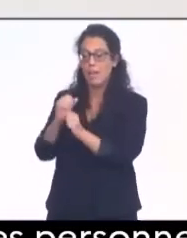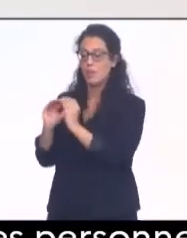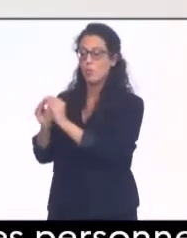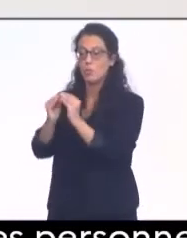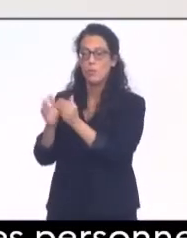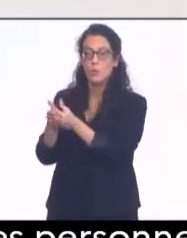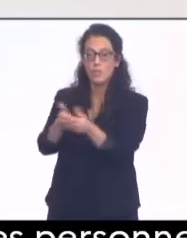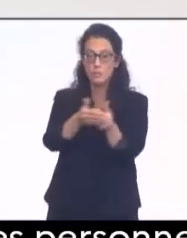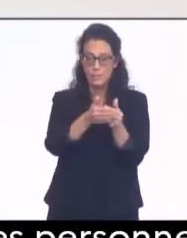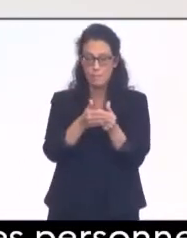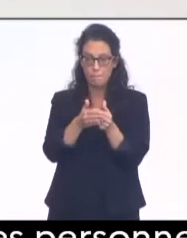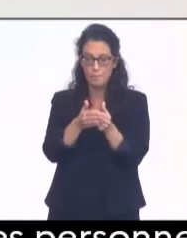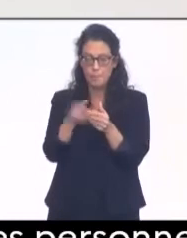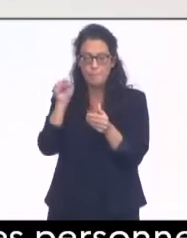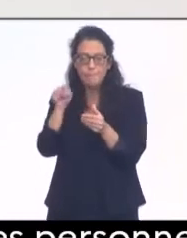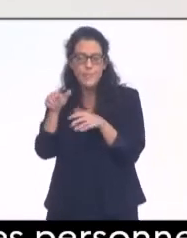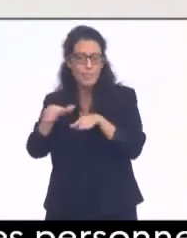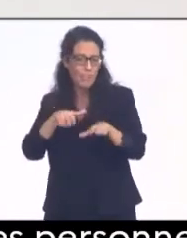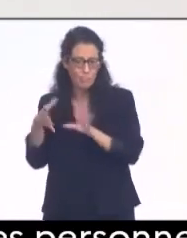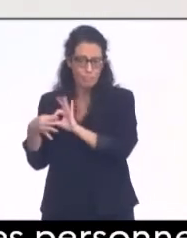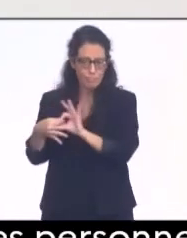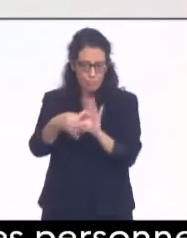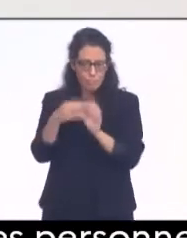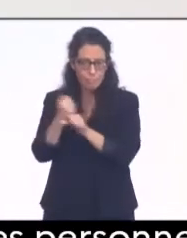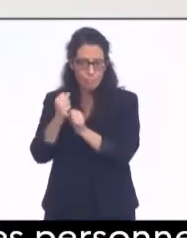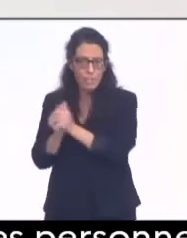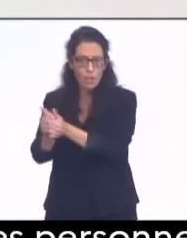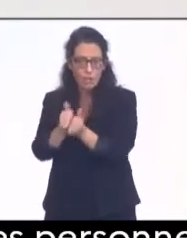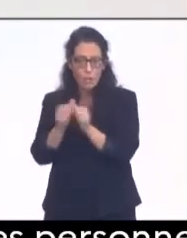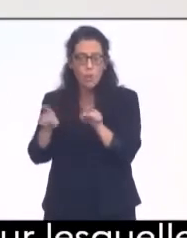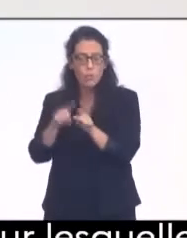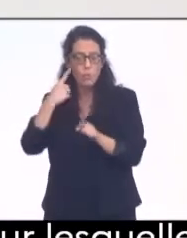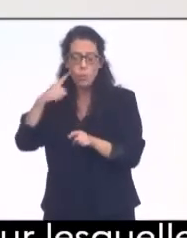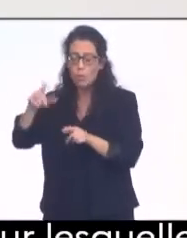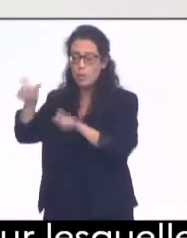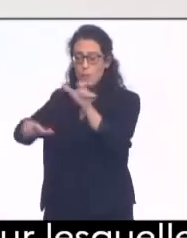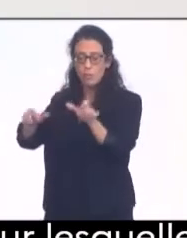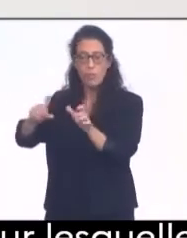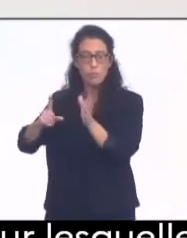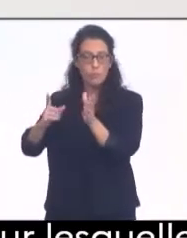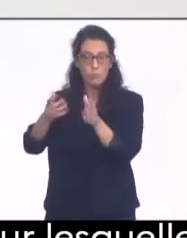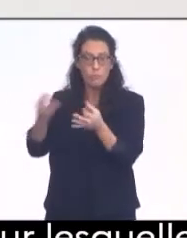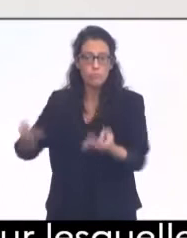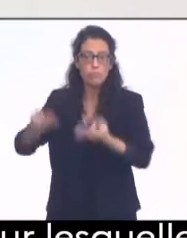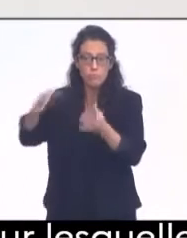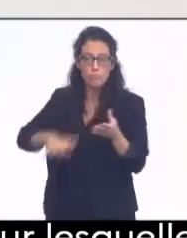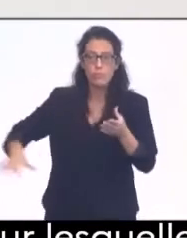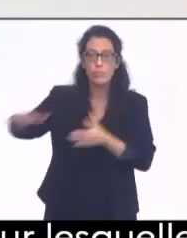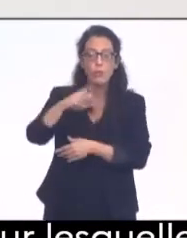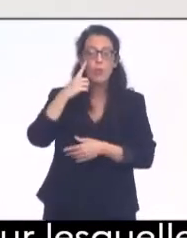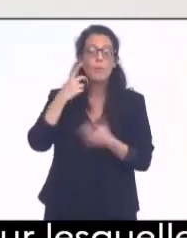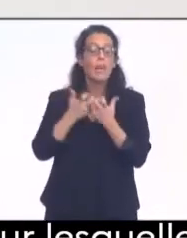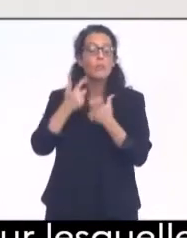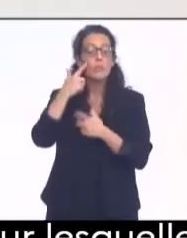proximité avec une méthode de coopération, avec des acteurs qui sont élargis aussi au droit commun. Je pense par exemple tout simplement aux communes qui